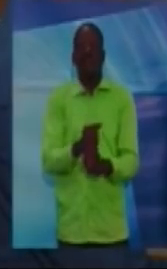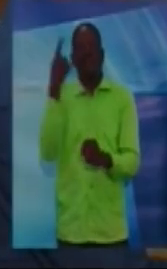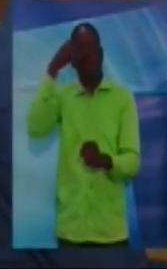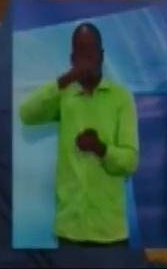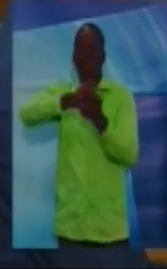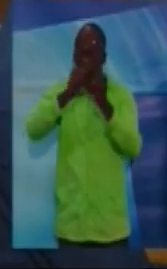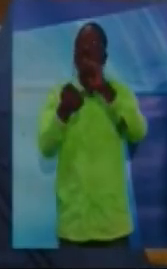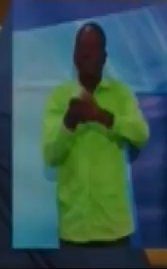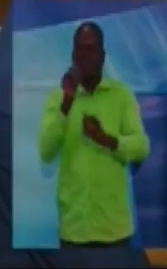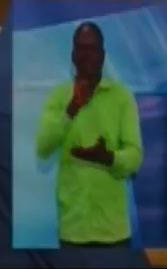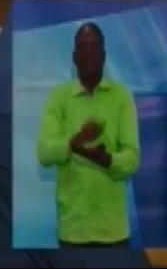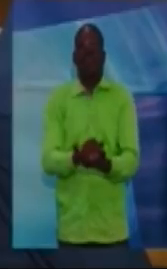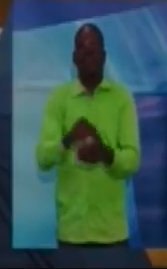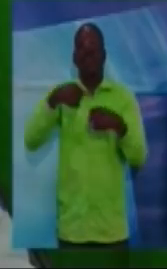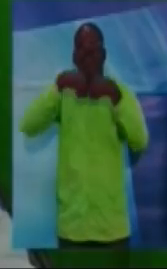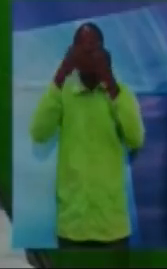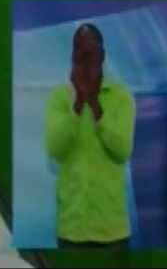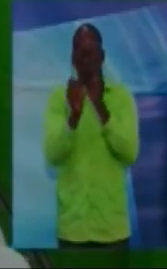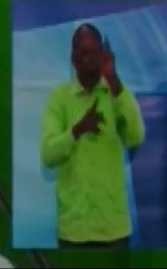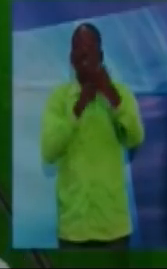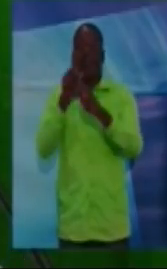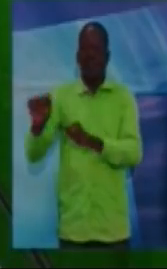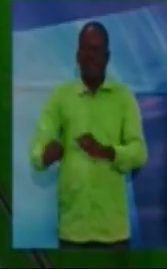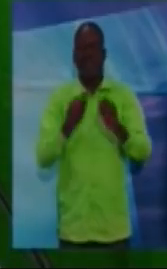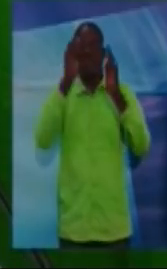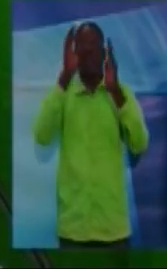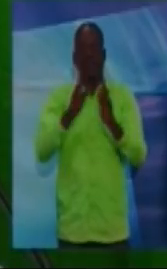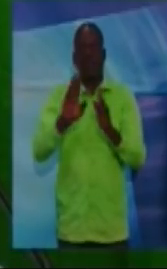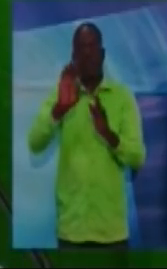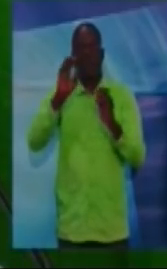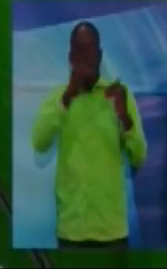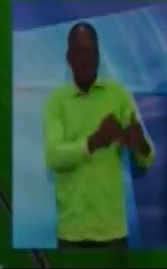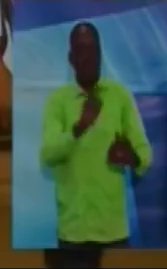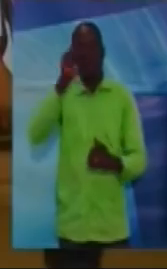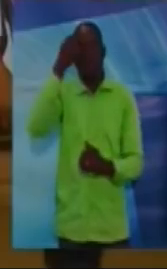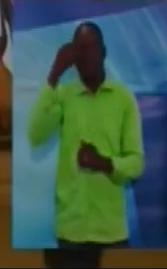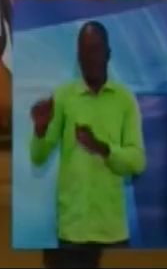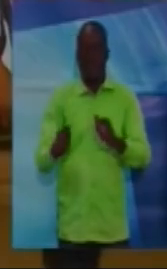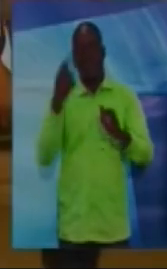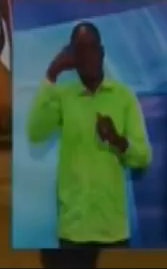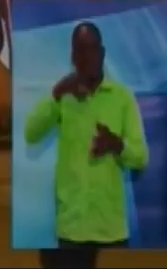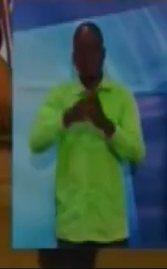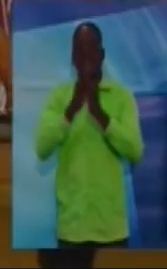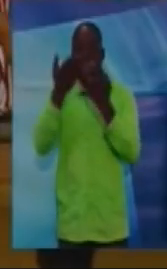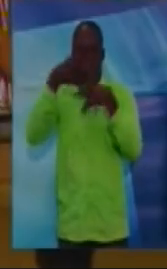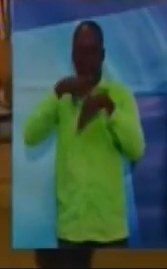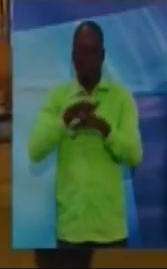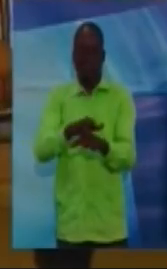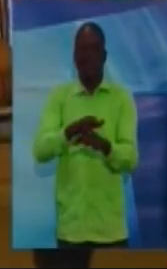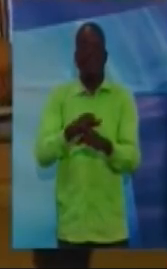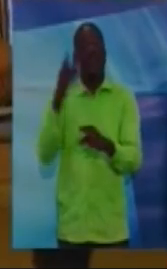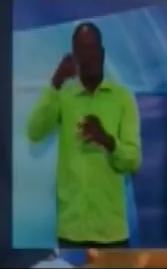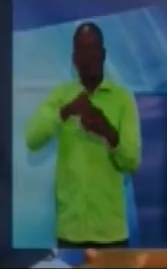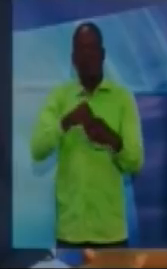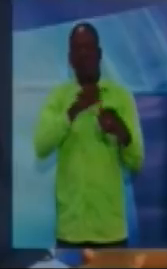cette tendance, la société civile s'engage auprès des gouvernants pour des actions fortes en vue d'impulser des